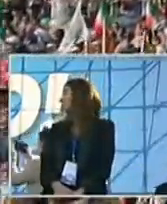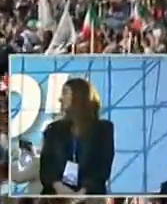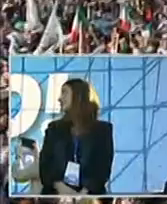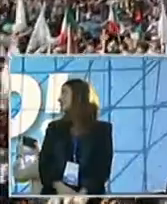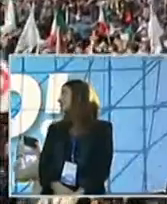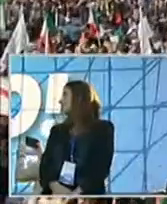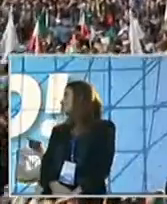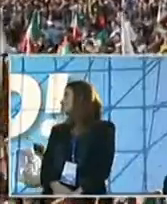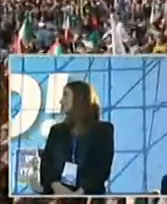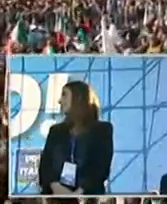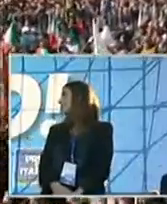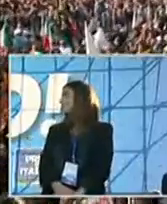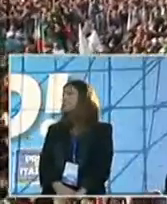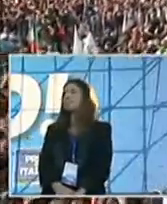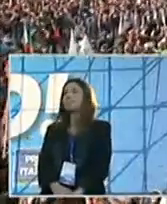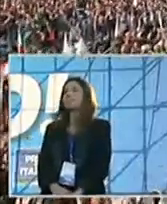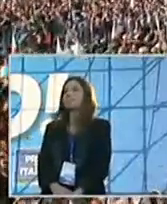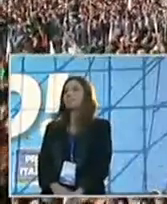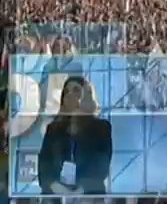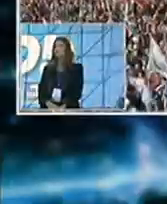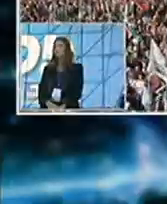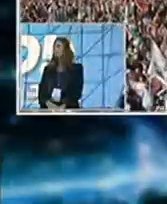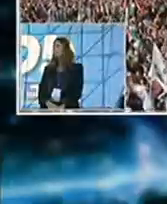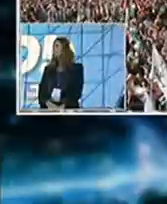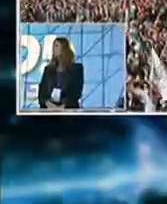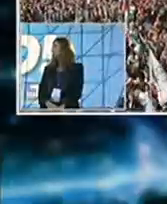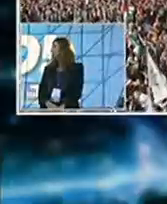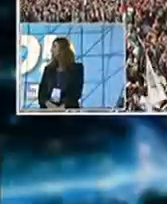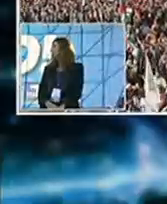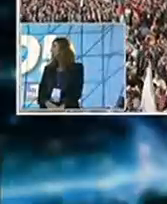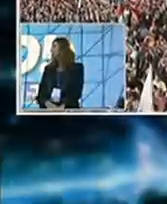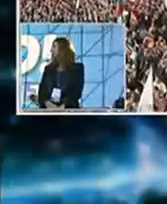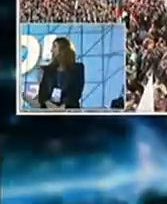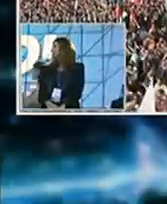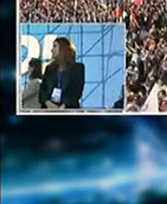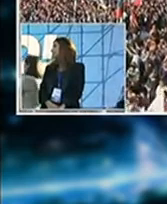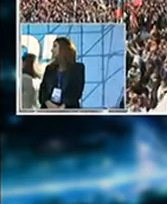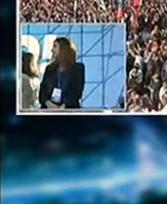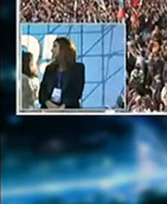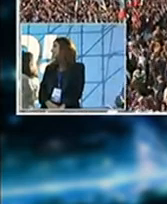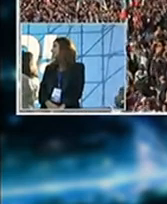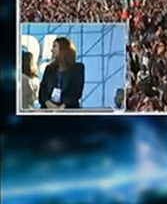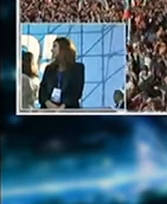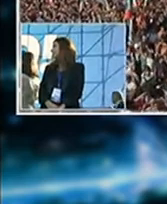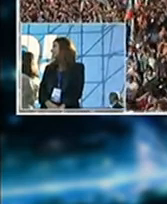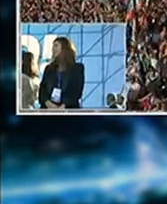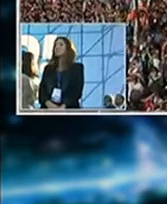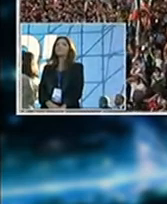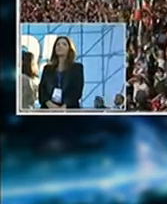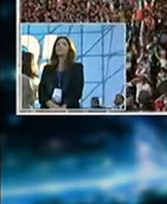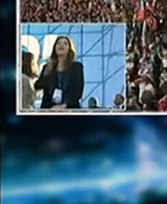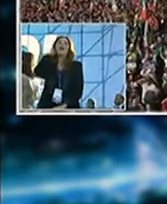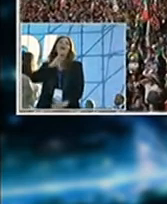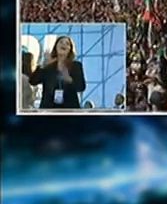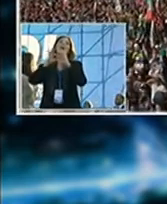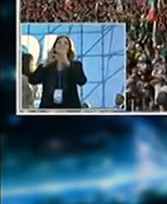delle tasse, degli evasori fiscali, di la costituzione. Ma non è solo questo, cioè, Berlusconi ha inventato il centrodestra, è la cosa alla quale